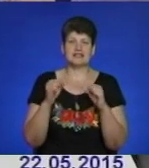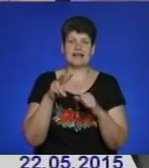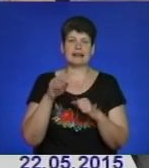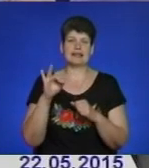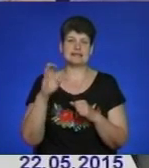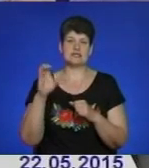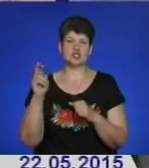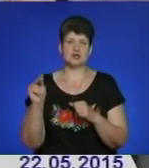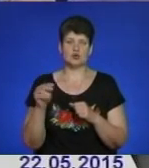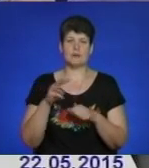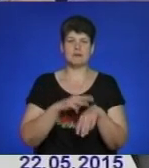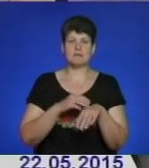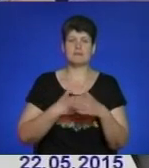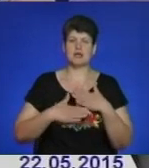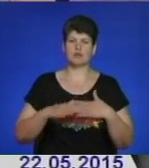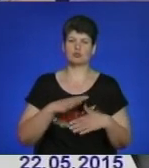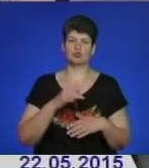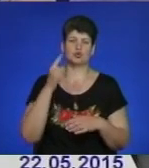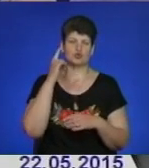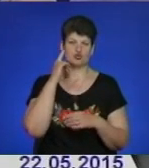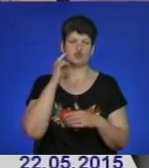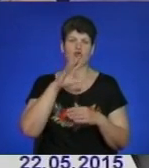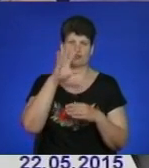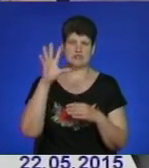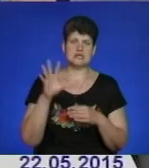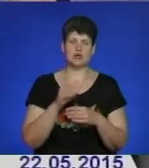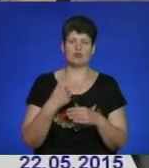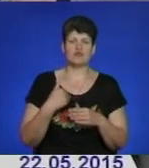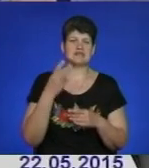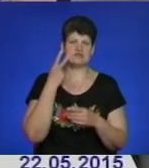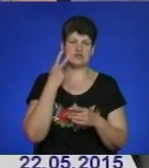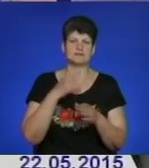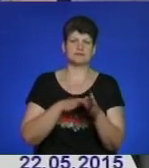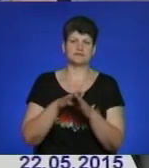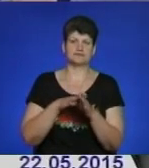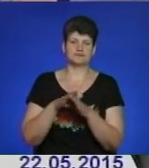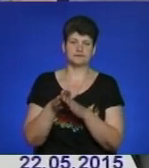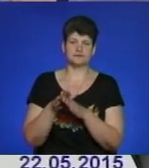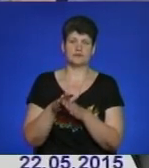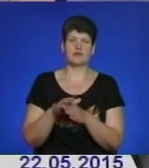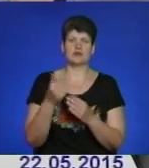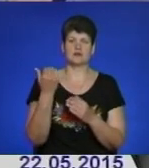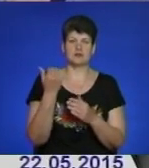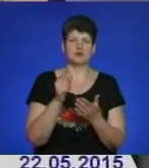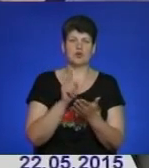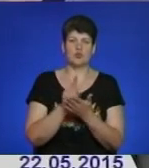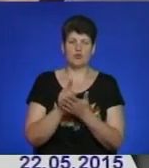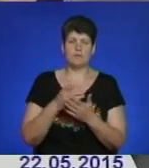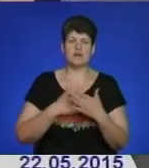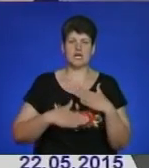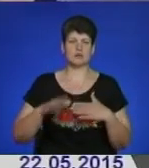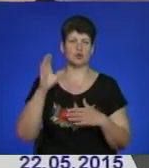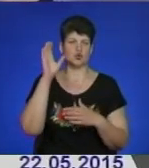міліції, приємно було чути, що в цілому ви завжди справляєтесь з покладеними на вас обов'язками. Приємно чути,